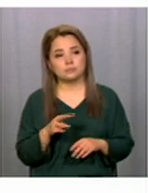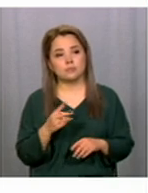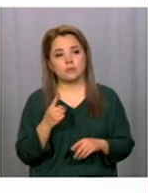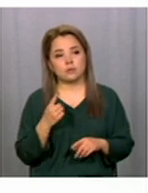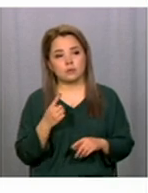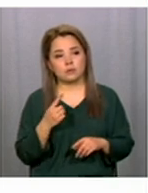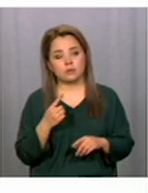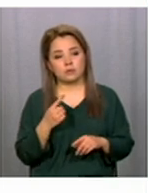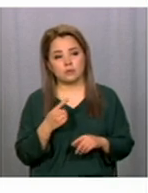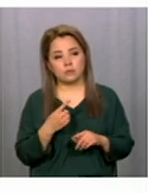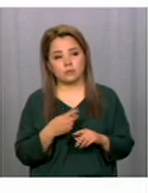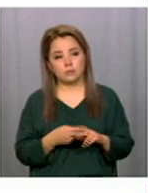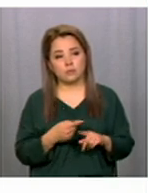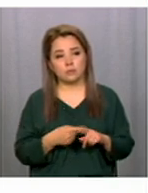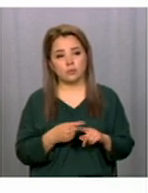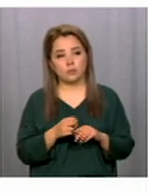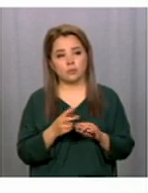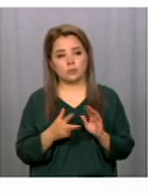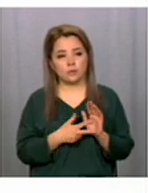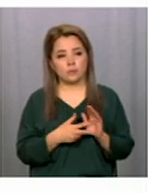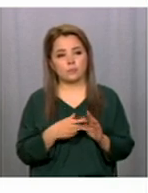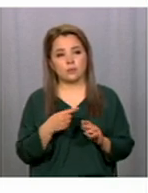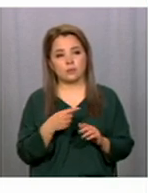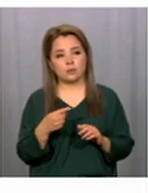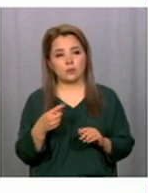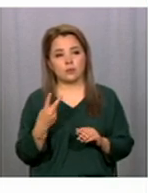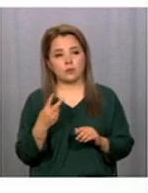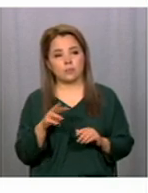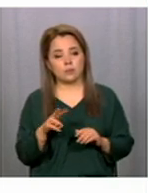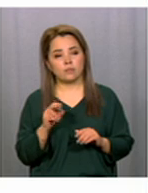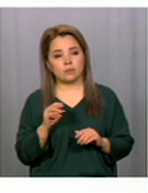18, азайту 2m квадрат